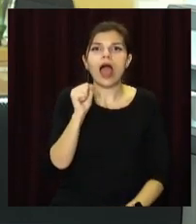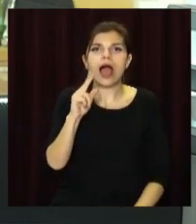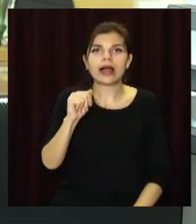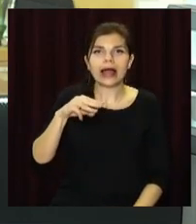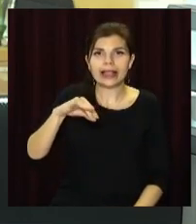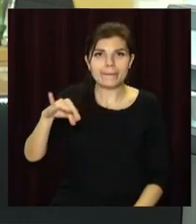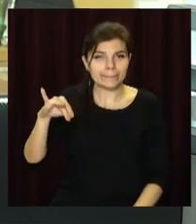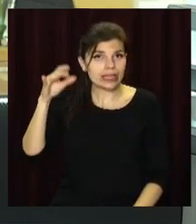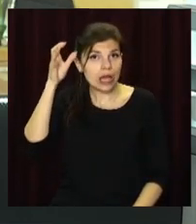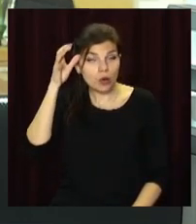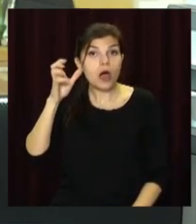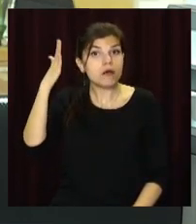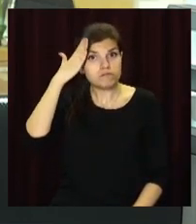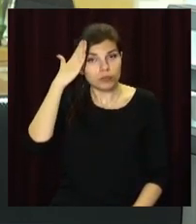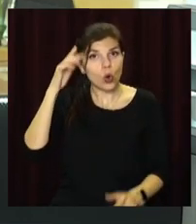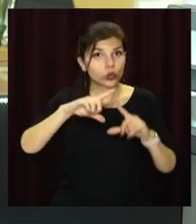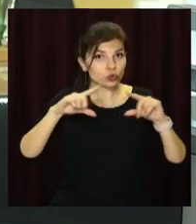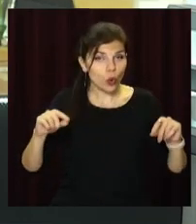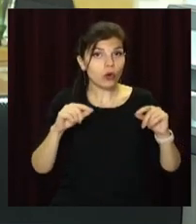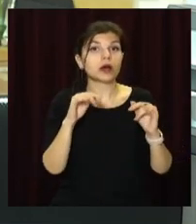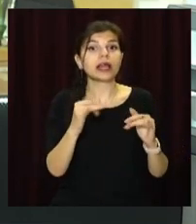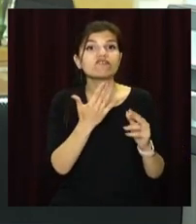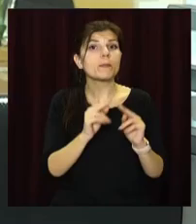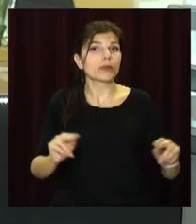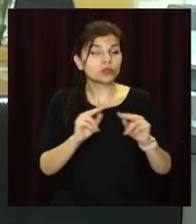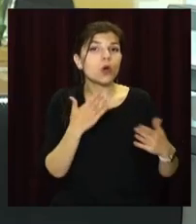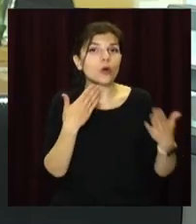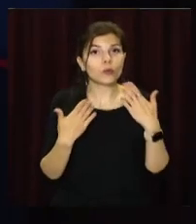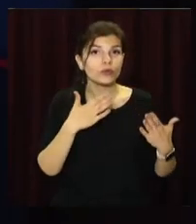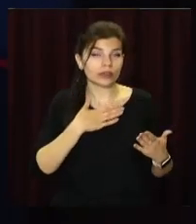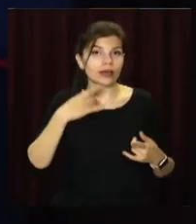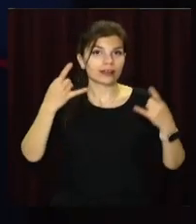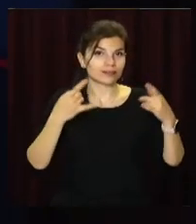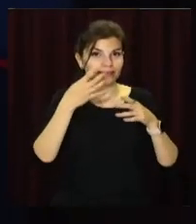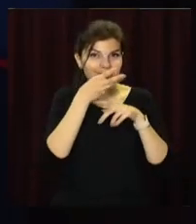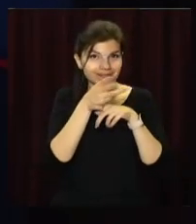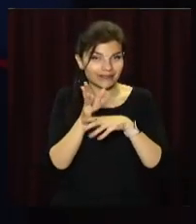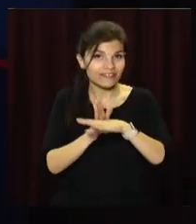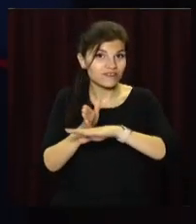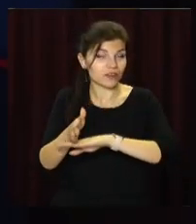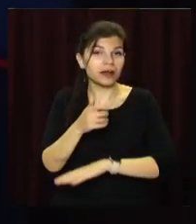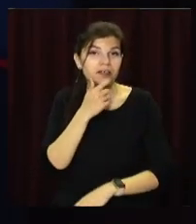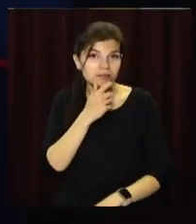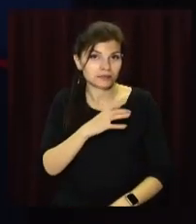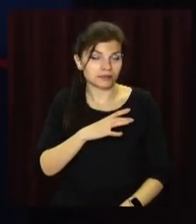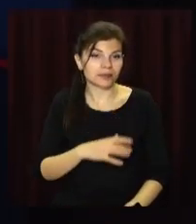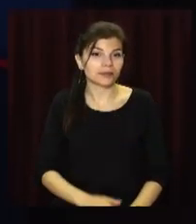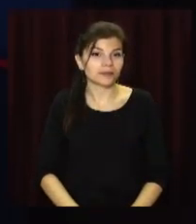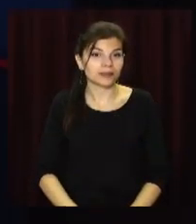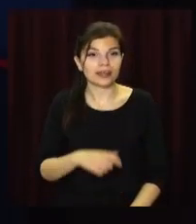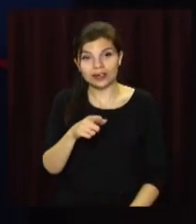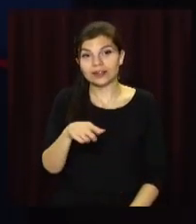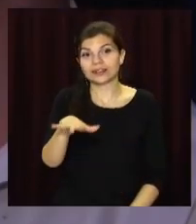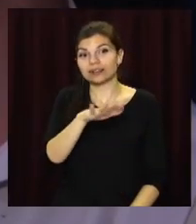їхніми педагогами поспілкувалася і знімальна група «Відкритого». Віталій навчається у 16-му